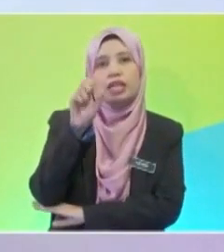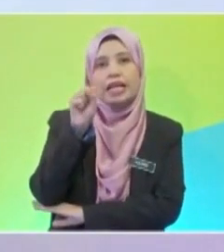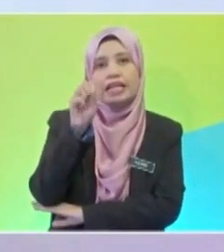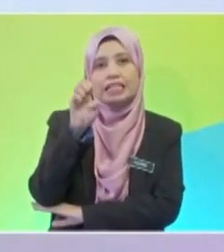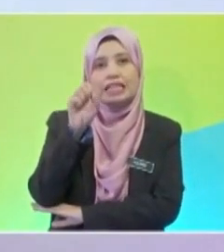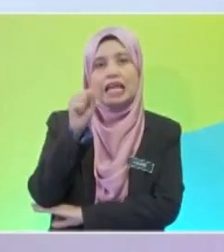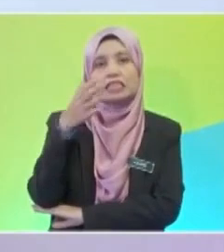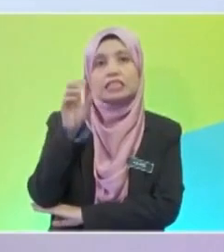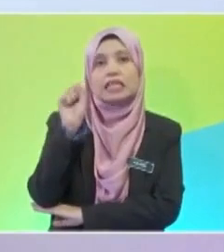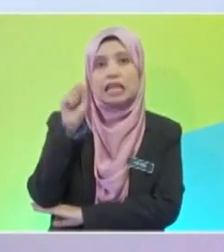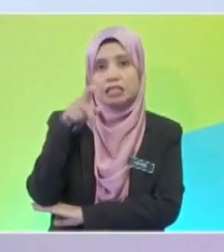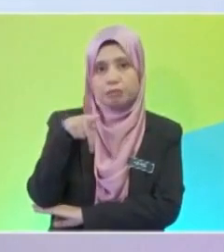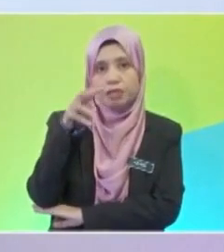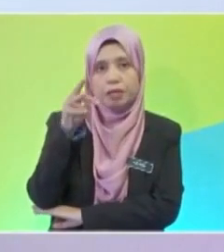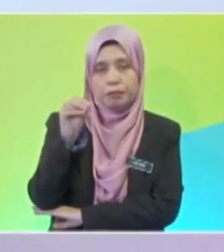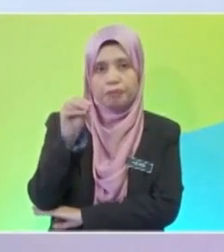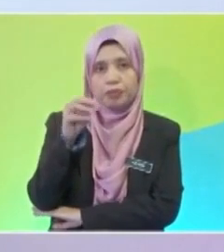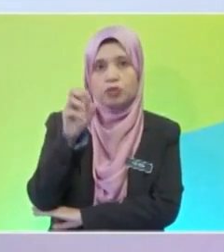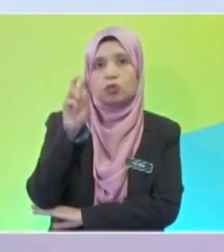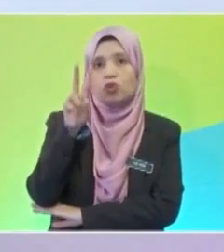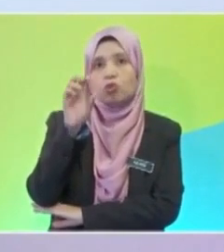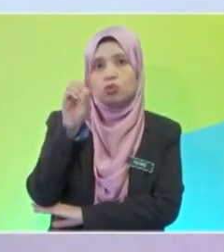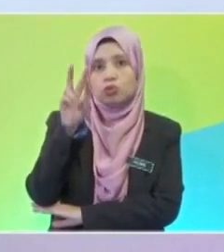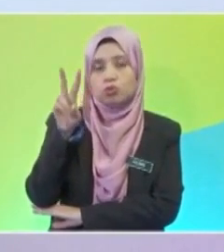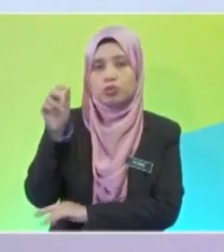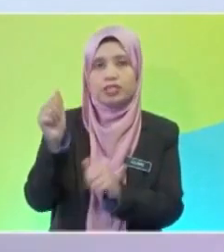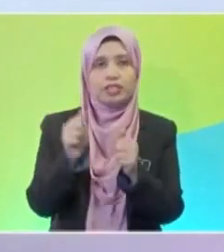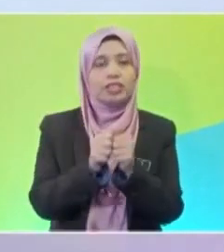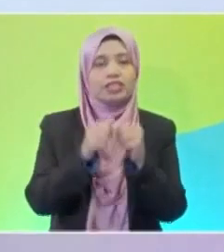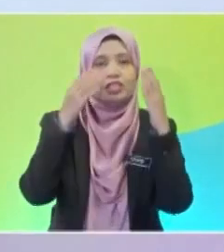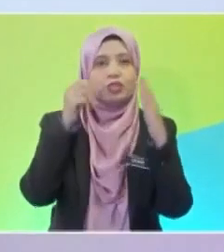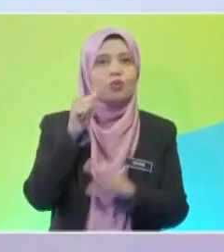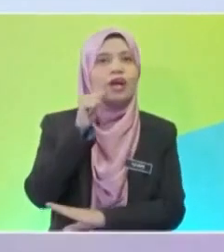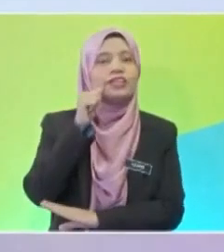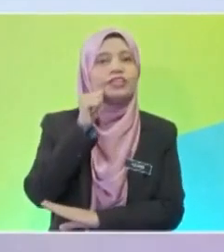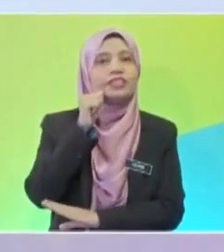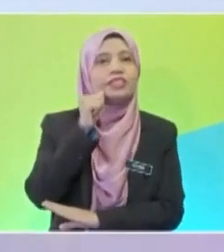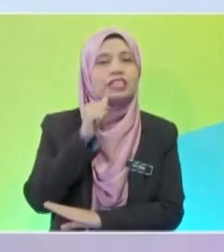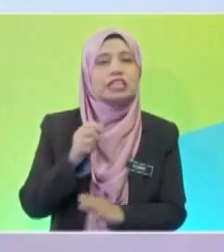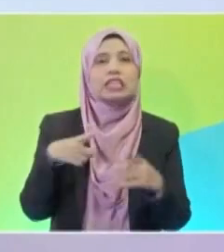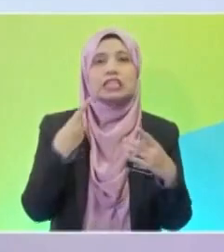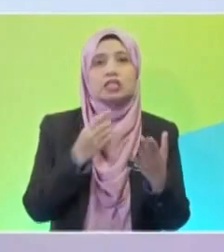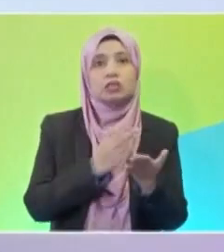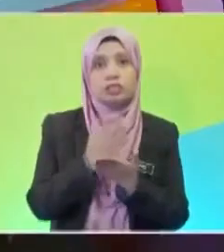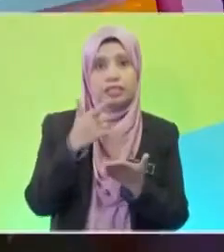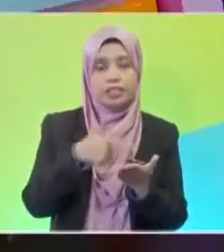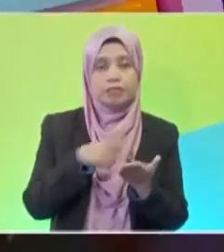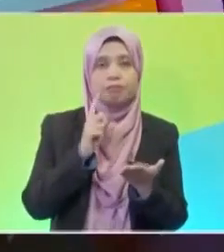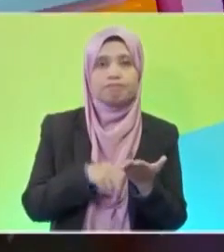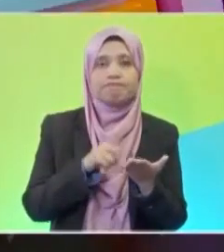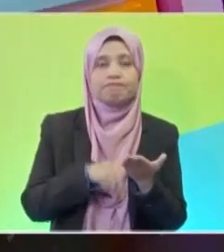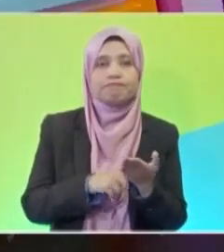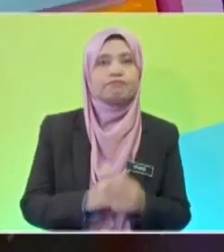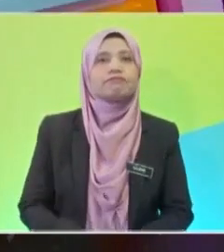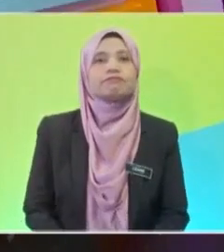pecutan bagi mata pelajaran prinsip perakaunan kertas 2 bersama Cikgu Aini. Jadi jom kita nak teruskan lagi perbincangan kita. Silakan Cikgu. Terima